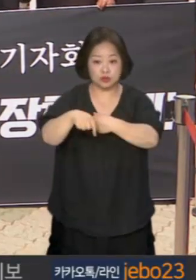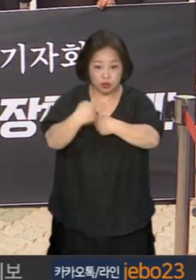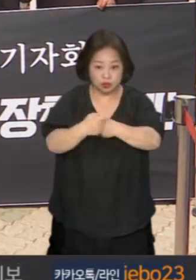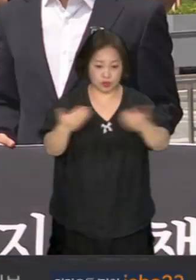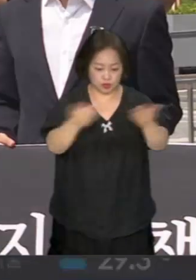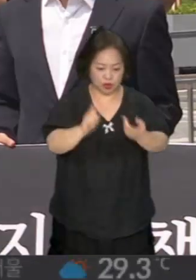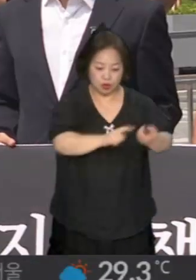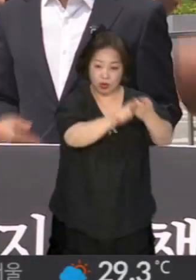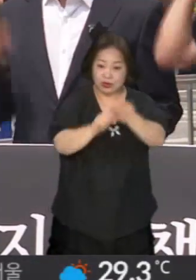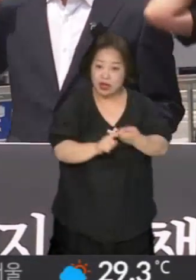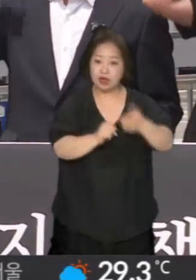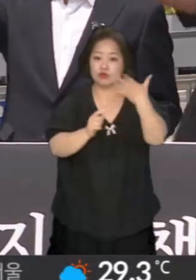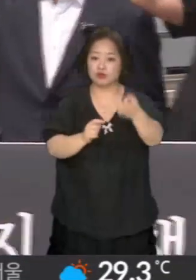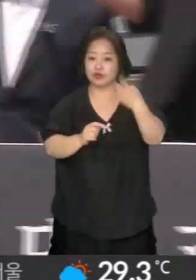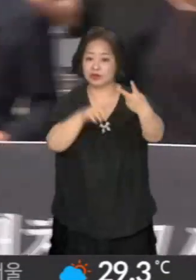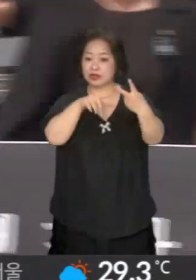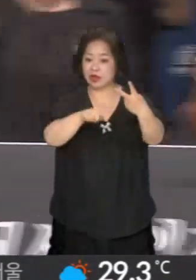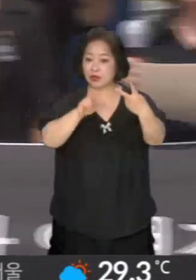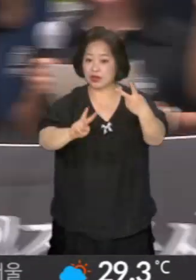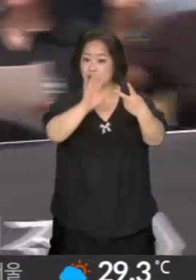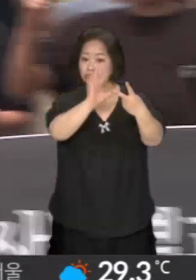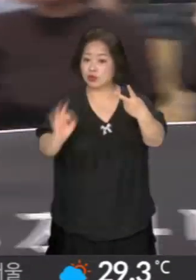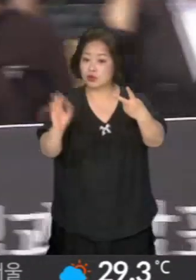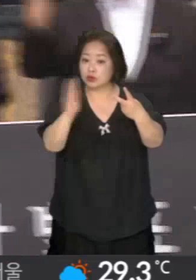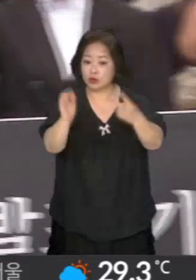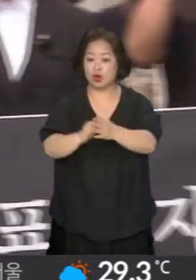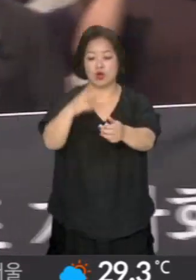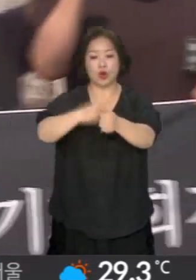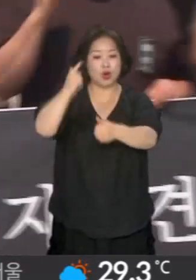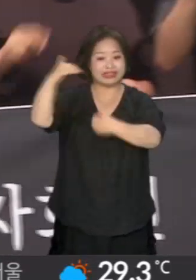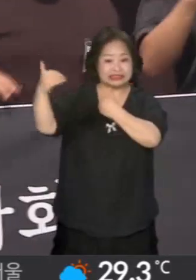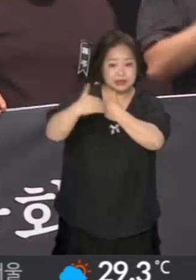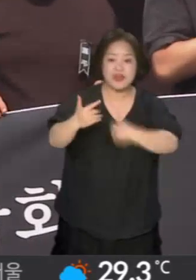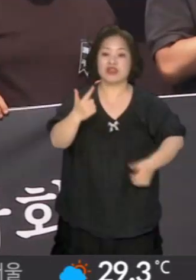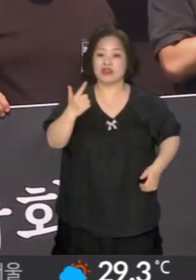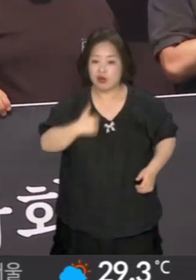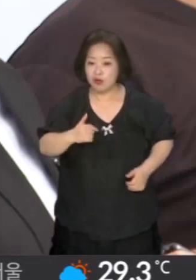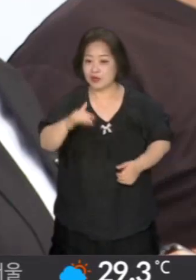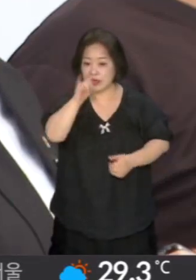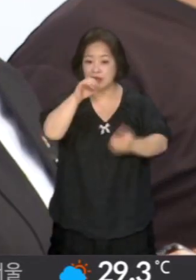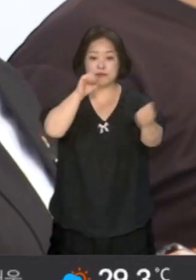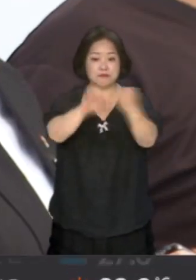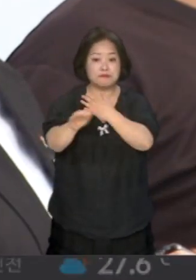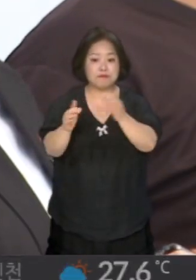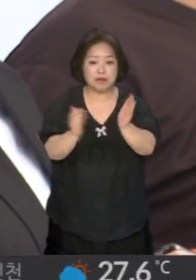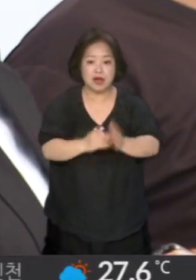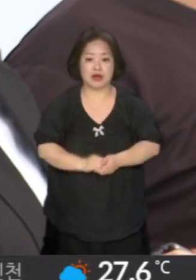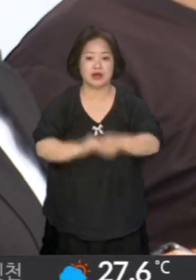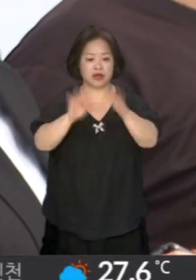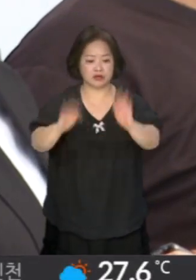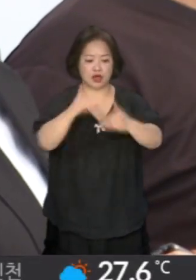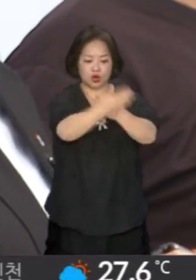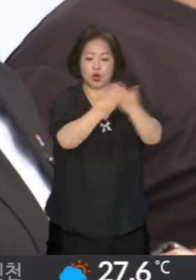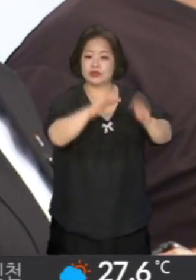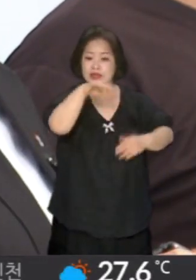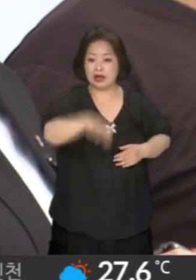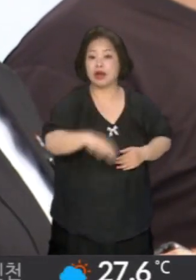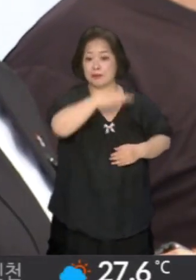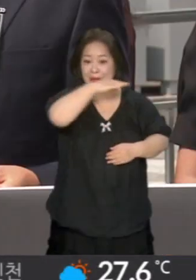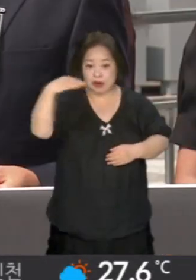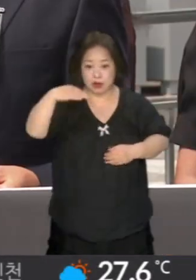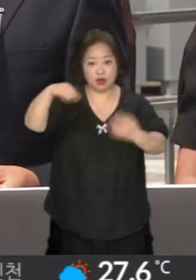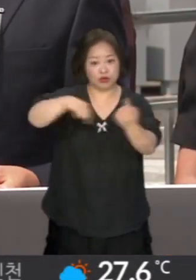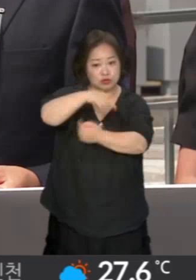초등교사노조원의 99.2%, 거의 대부분이 교권 침해 경험이 있다고 답한 상황. 흔들리는 교실을 바로잡을 수 있는